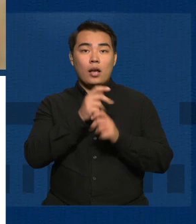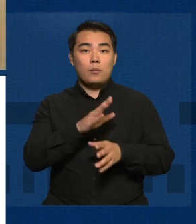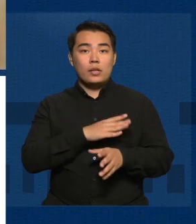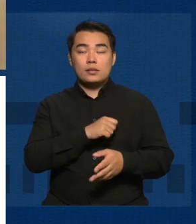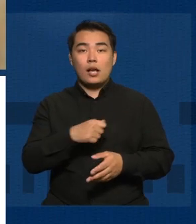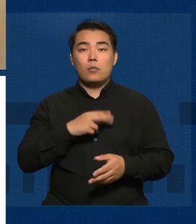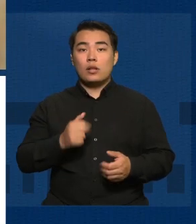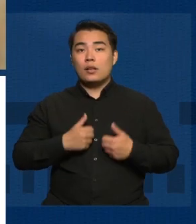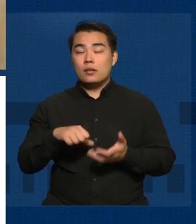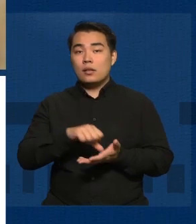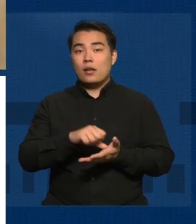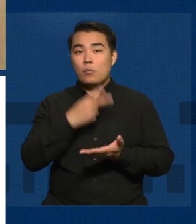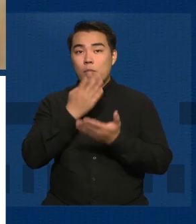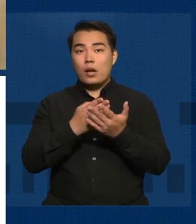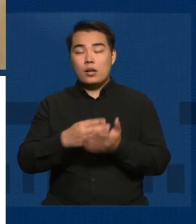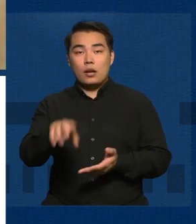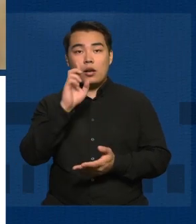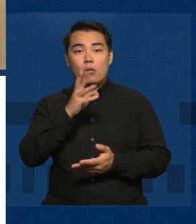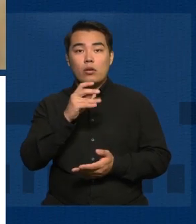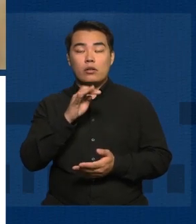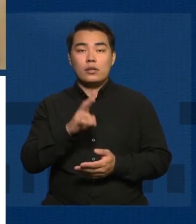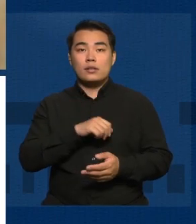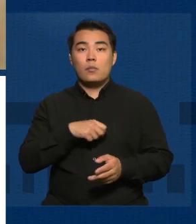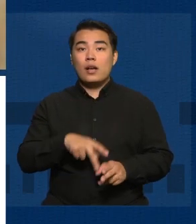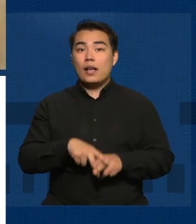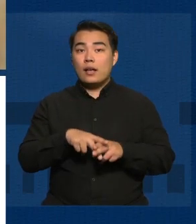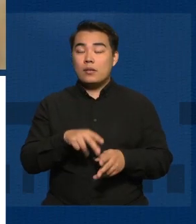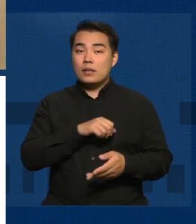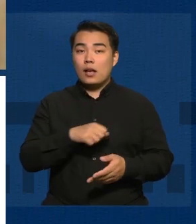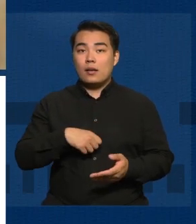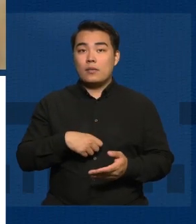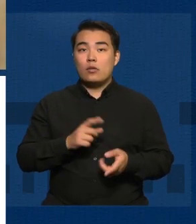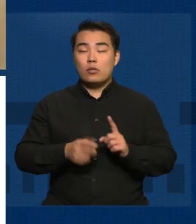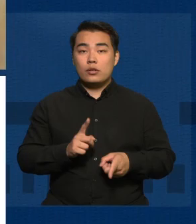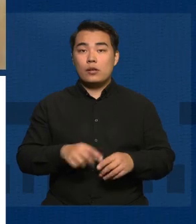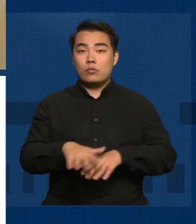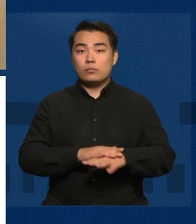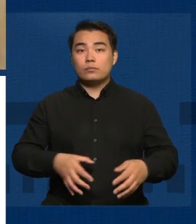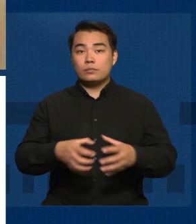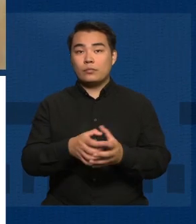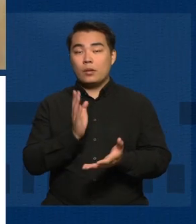еңбегі еленгендер қатарында ел қоржына көкпардан алтын салған ұлттық құрама өкілдері бар.